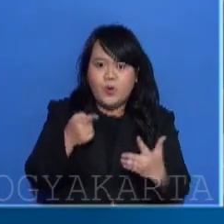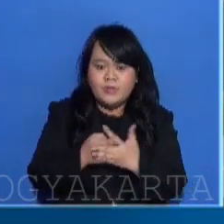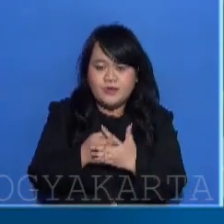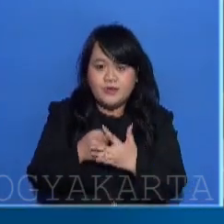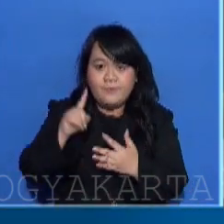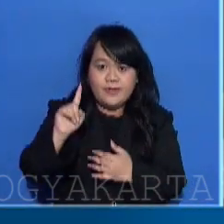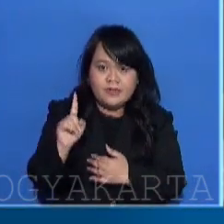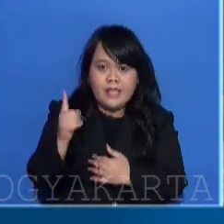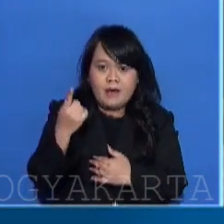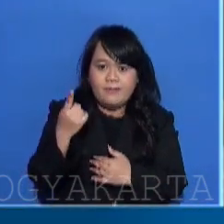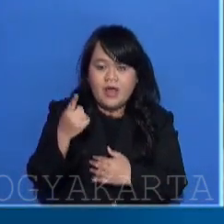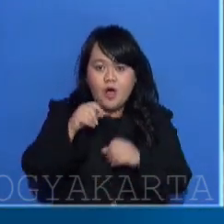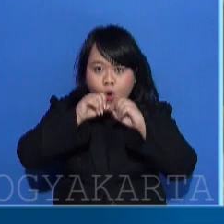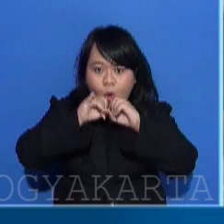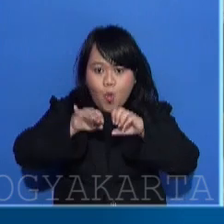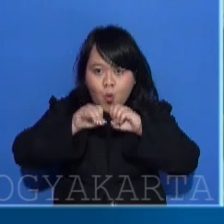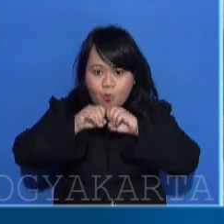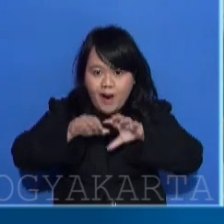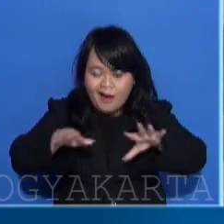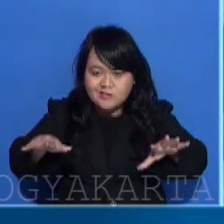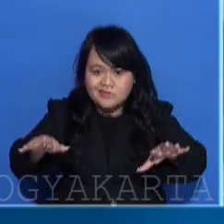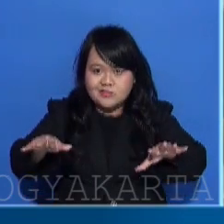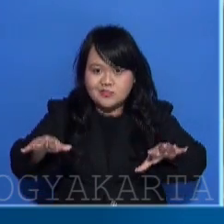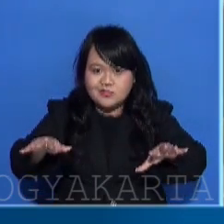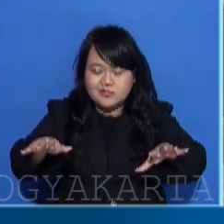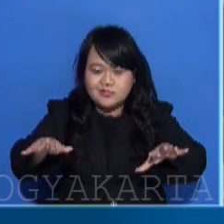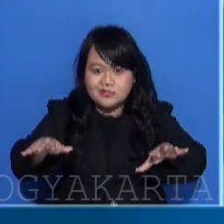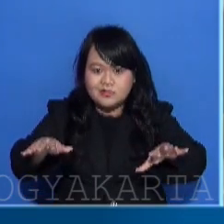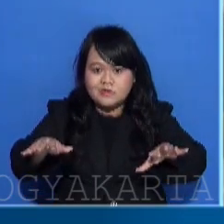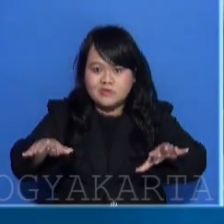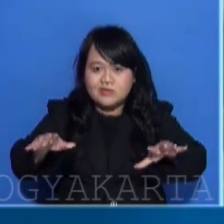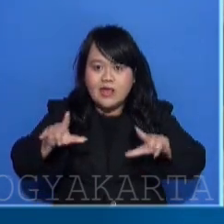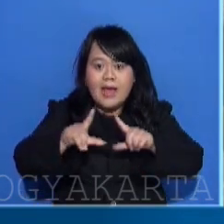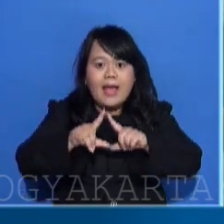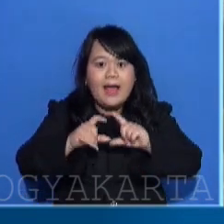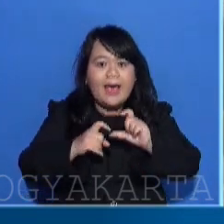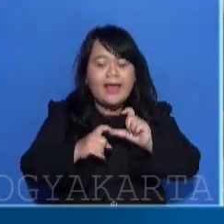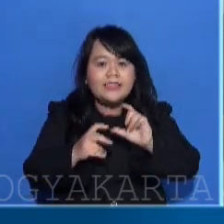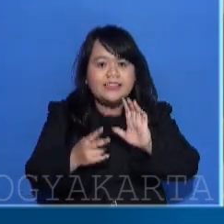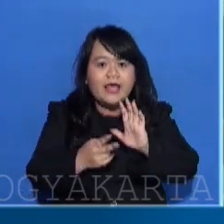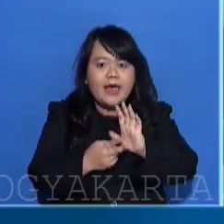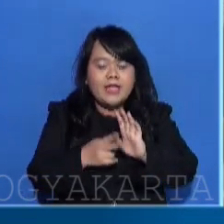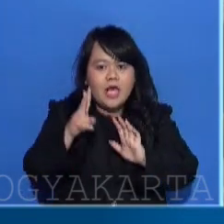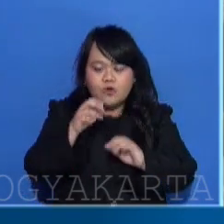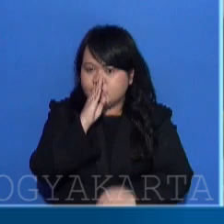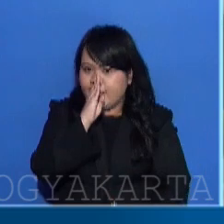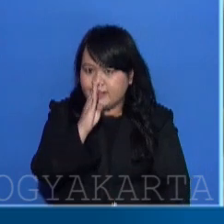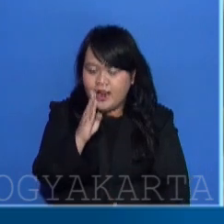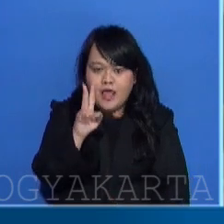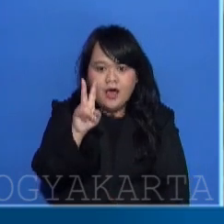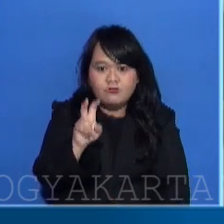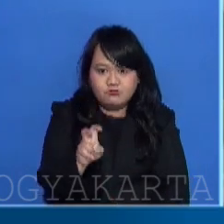pertama Pranata Humas kita ini kan ini adalah ASN ASN itu harus Netral